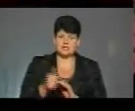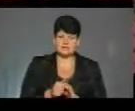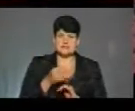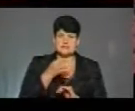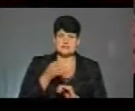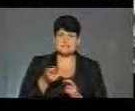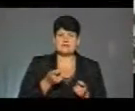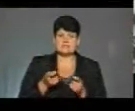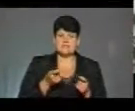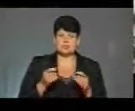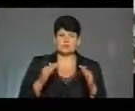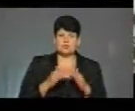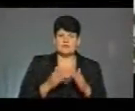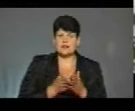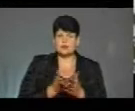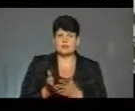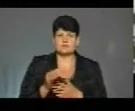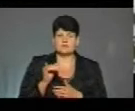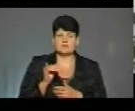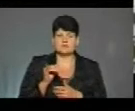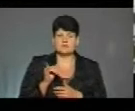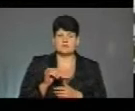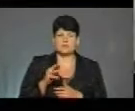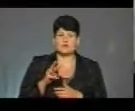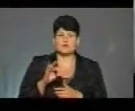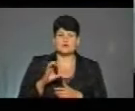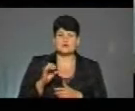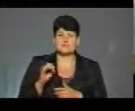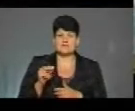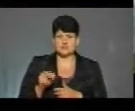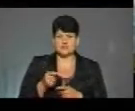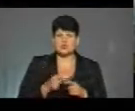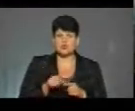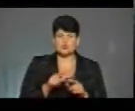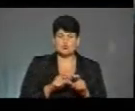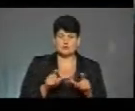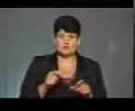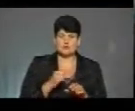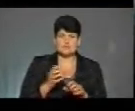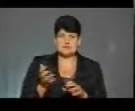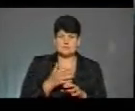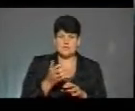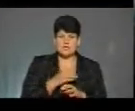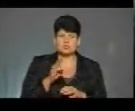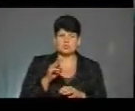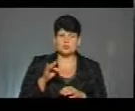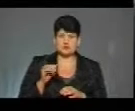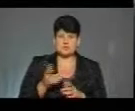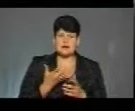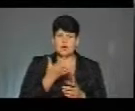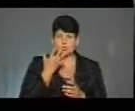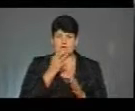повідомив адміністратор будівельного напрямку Ігор Мосевич. На цьому об'єкті ми збили штукатурку, зараз